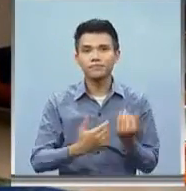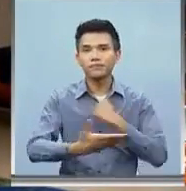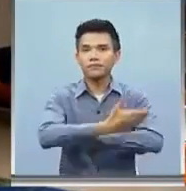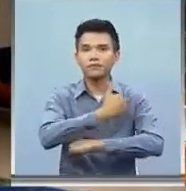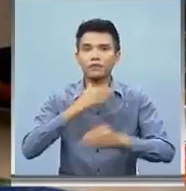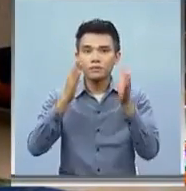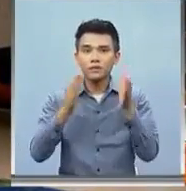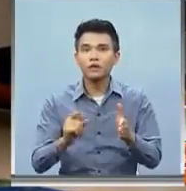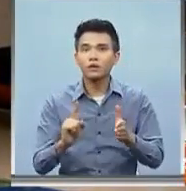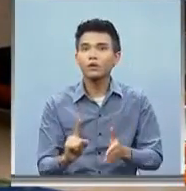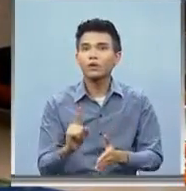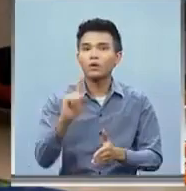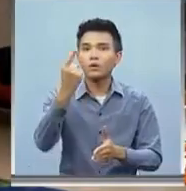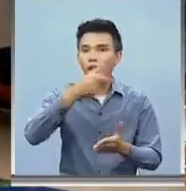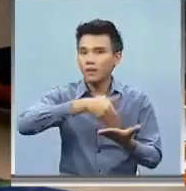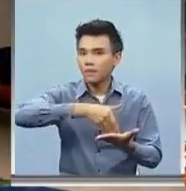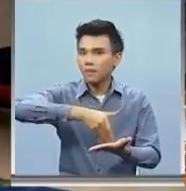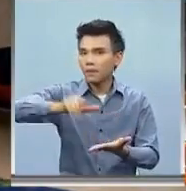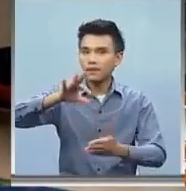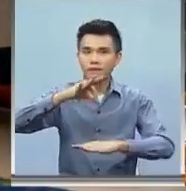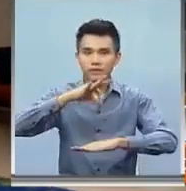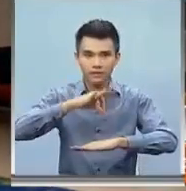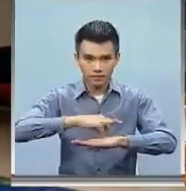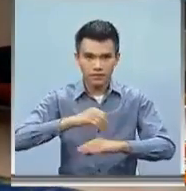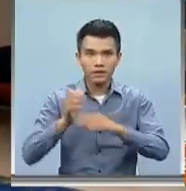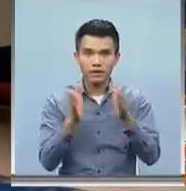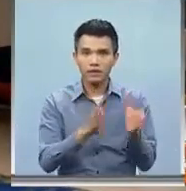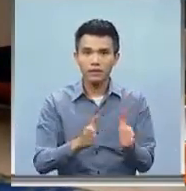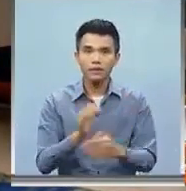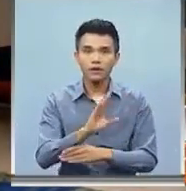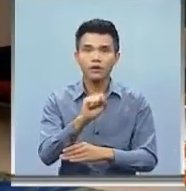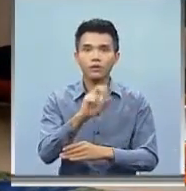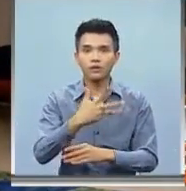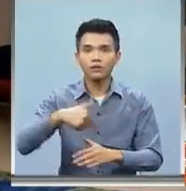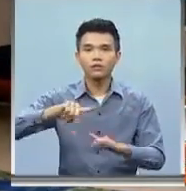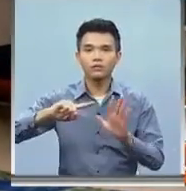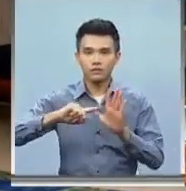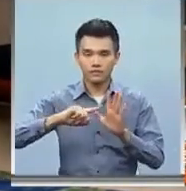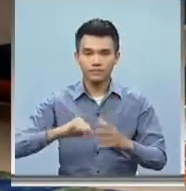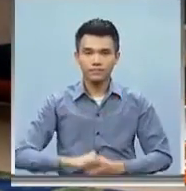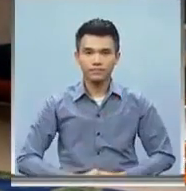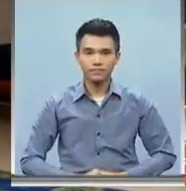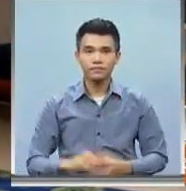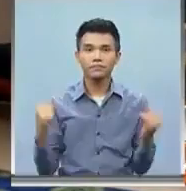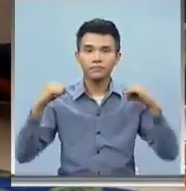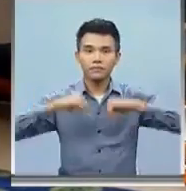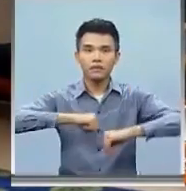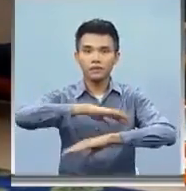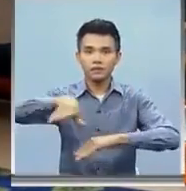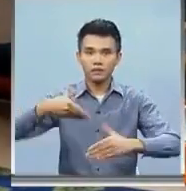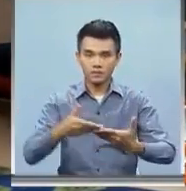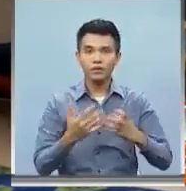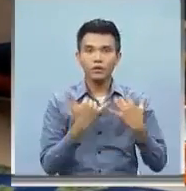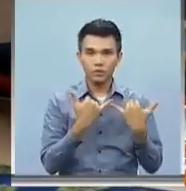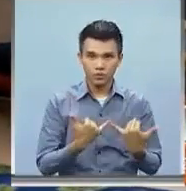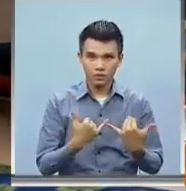แรกที่ถูกถอดถอนออกจากตำแหน่งจากกระบวนการของรัฐสภาค่ะถึงแม้ว่ามติที่ลงกันในวันนี้จะไม่